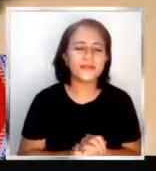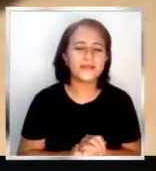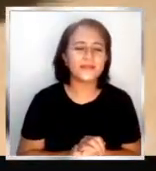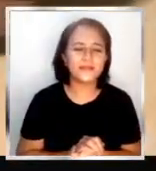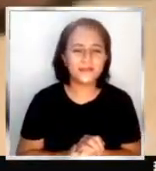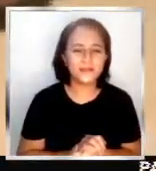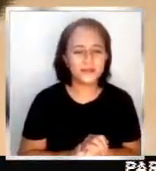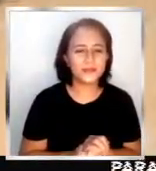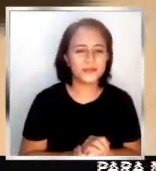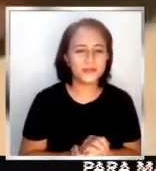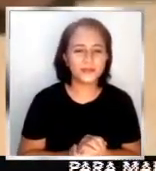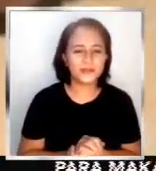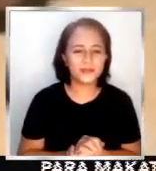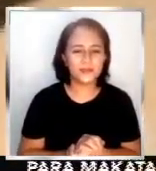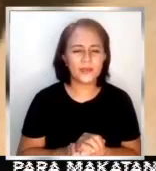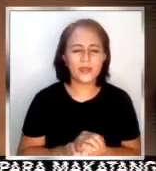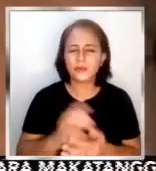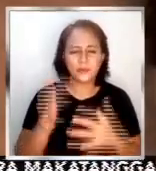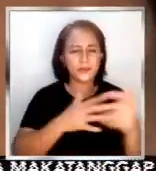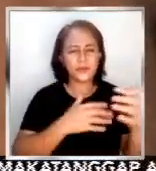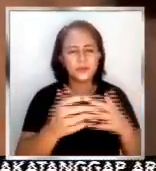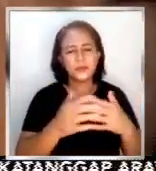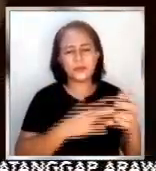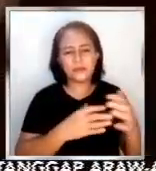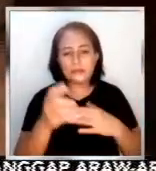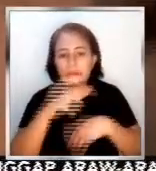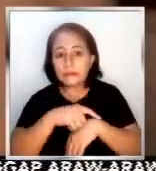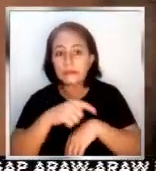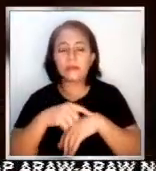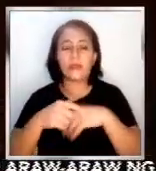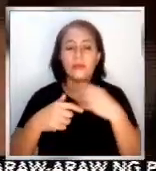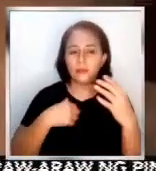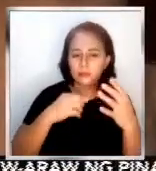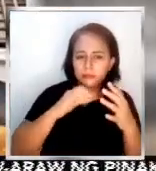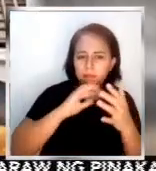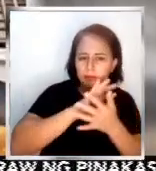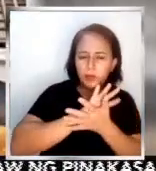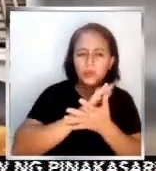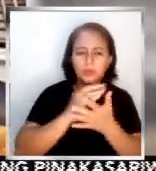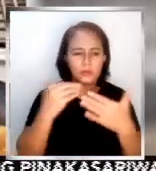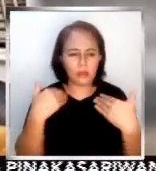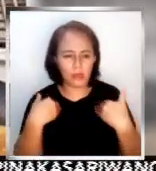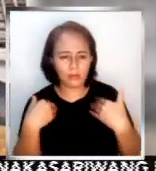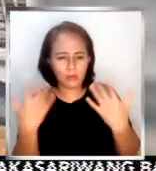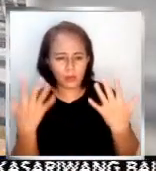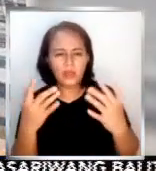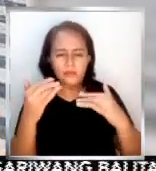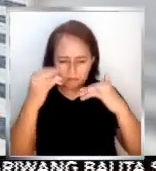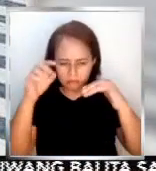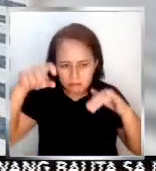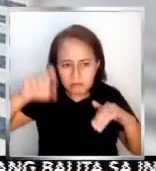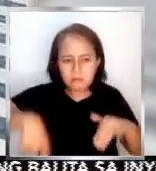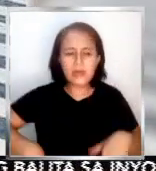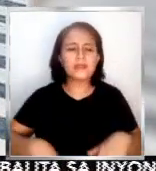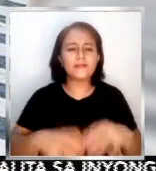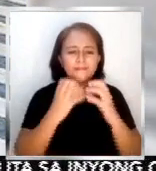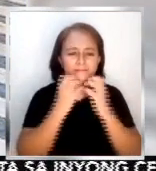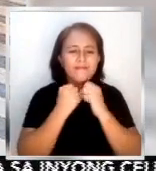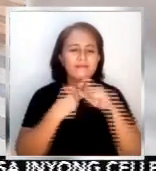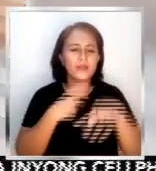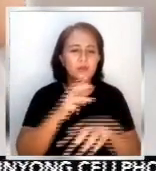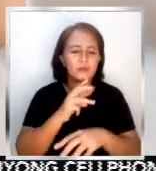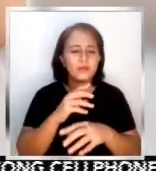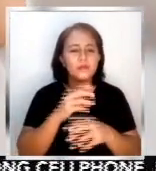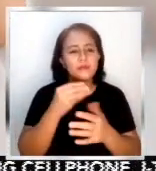Anumang panahon, may pandemic o wala, importanteng maging wais sa pera. Sa murang edad, tinuturuan na nga ng ilang celebrity